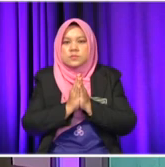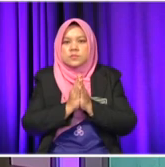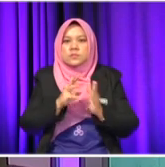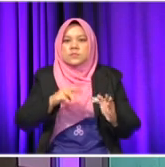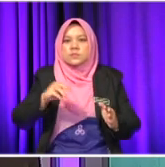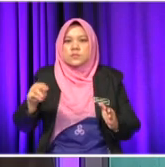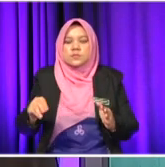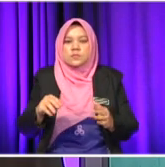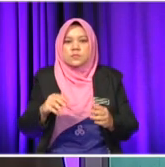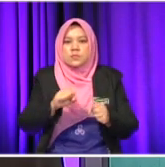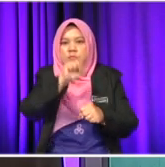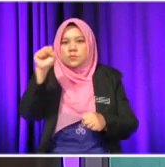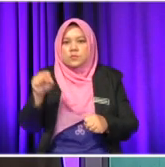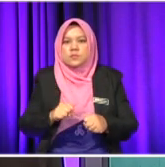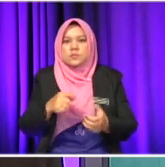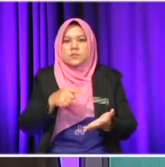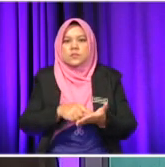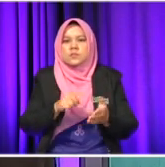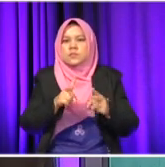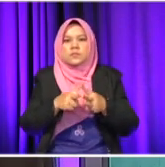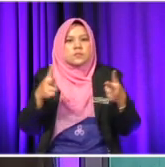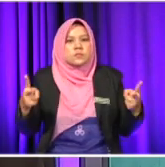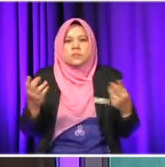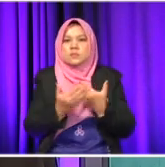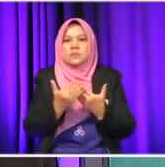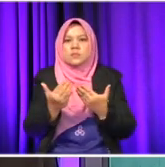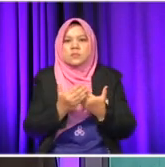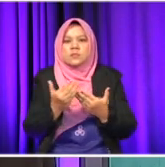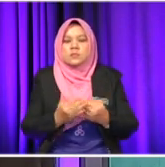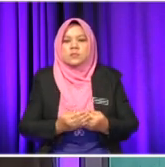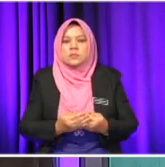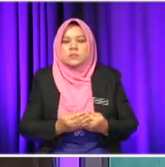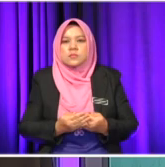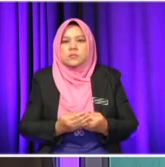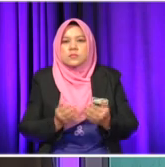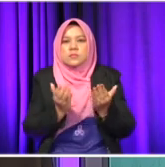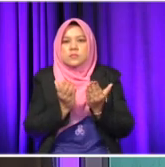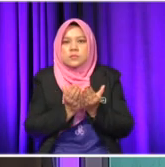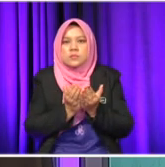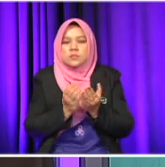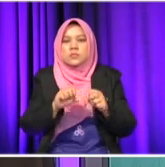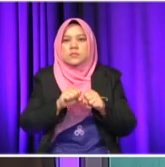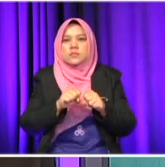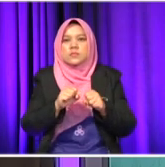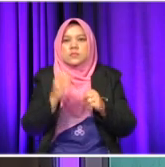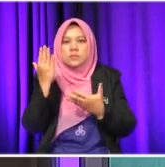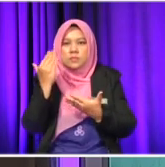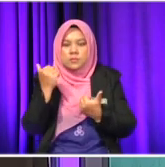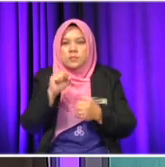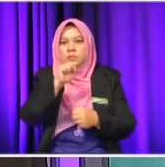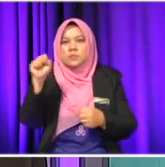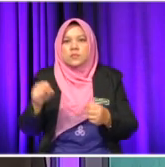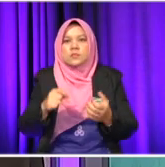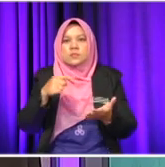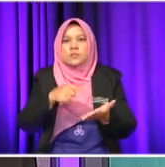soal dan macamnya sangat mudah Oke sangat mudah kita Doakanlah semoga soal yang